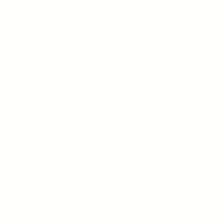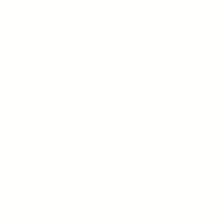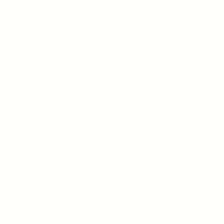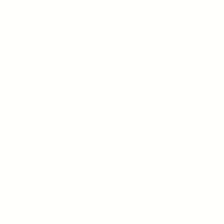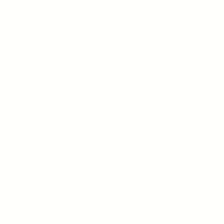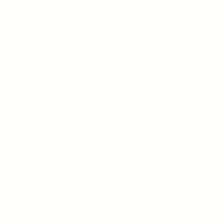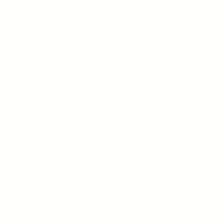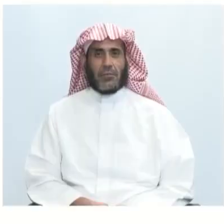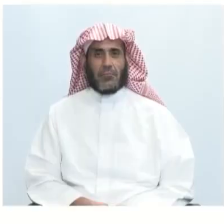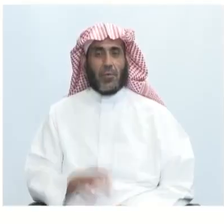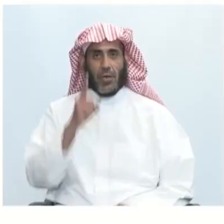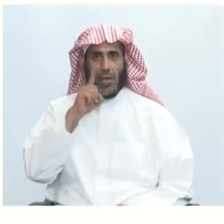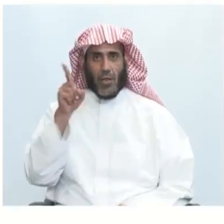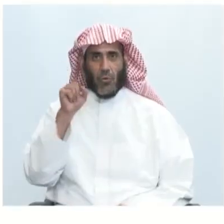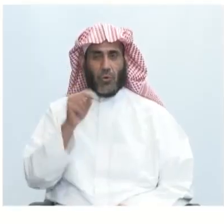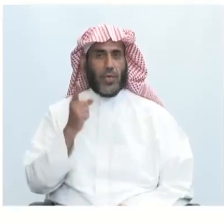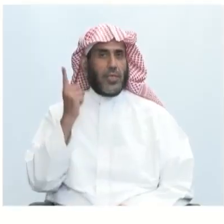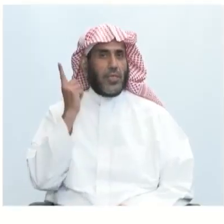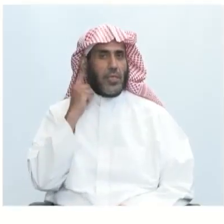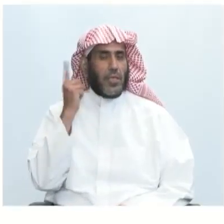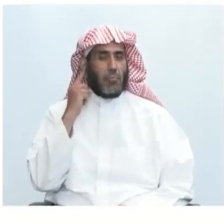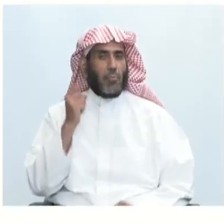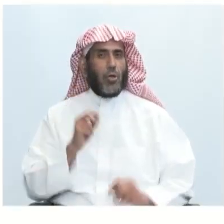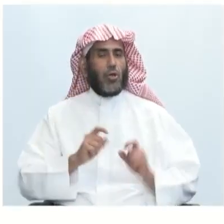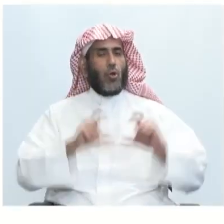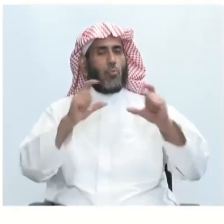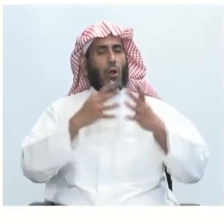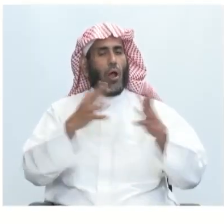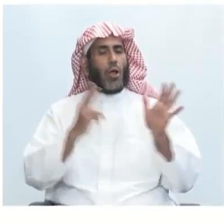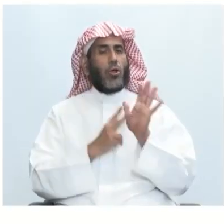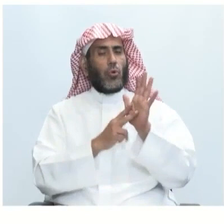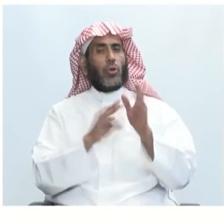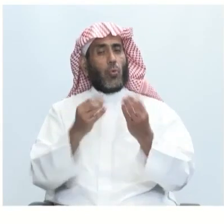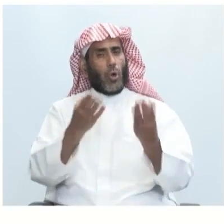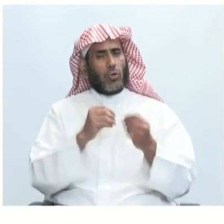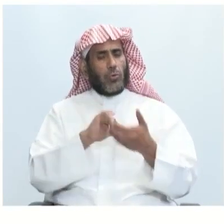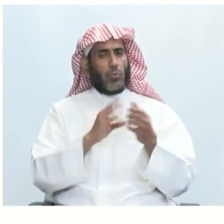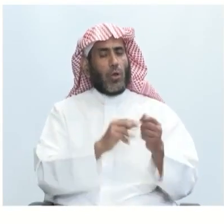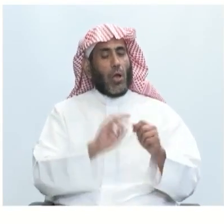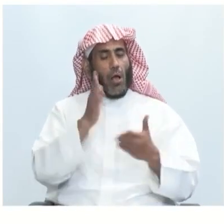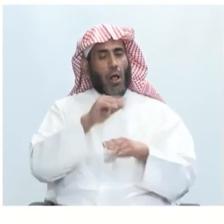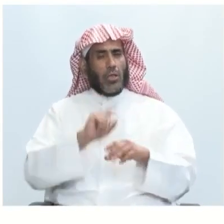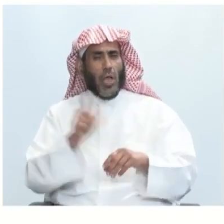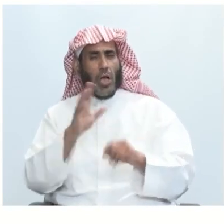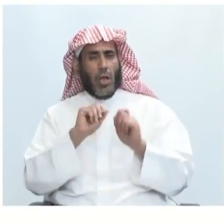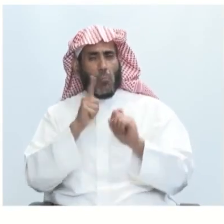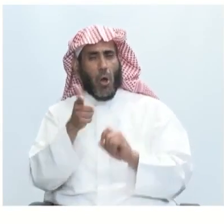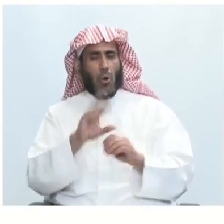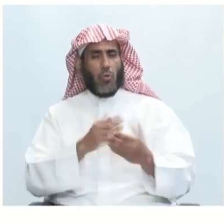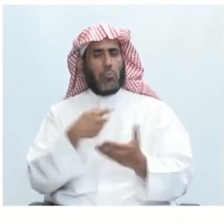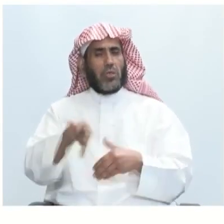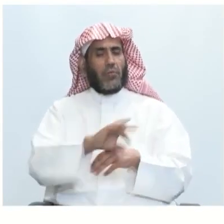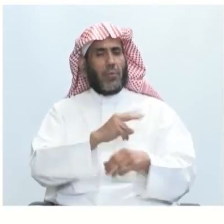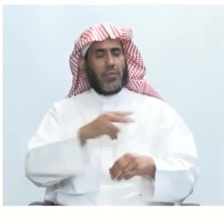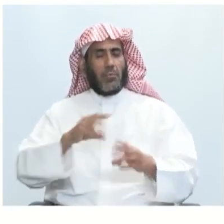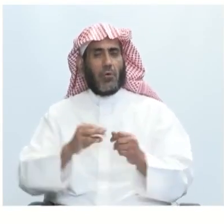الدرس لاحظ هنا استمع للبراهين والادله التي يقدمها زملائك على صحه المقوله الاتيه ثم صنفها بحسب